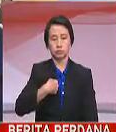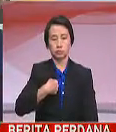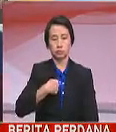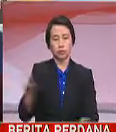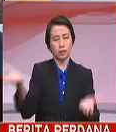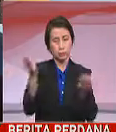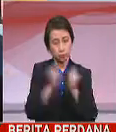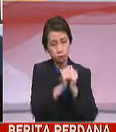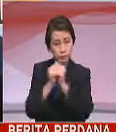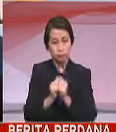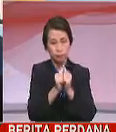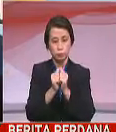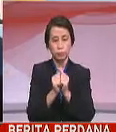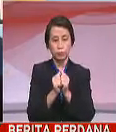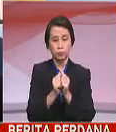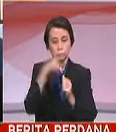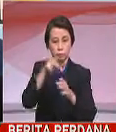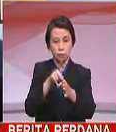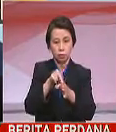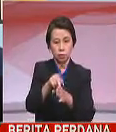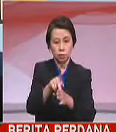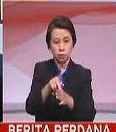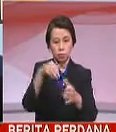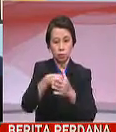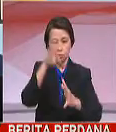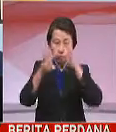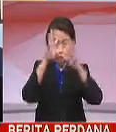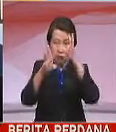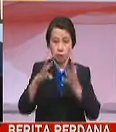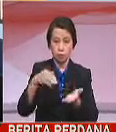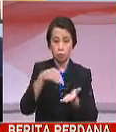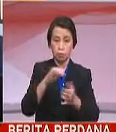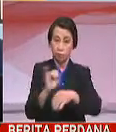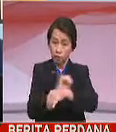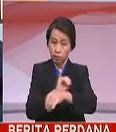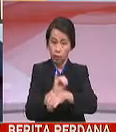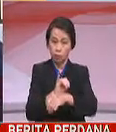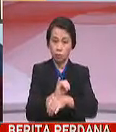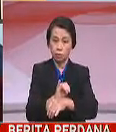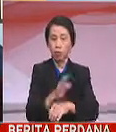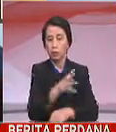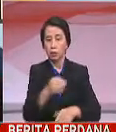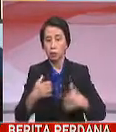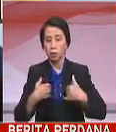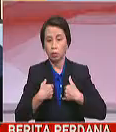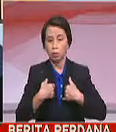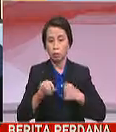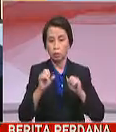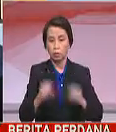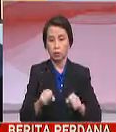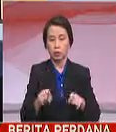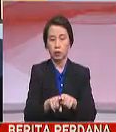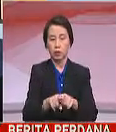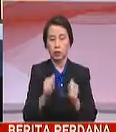together the talents, the professionals in the creative industries so that they can build their networks, they can build a